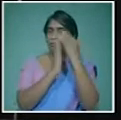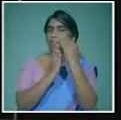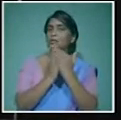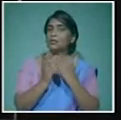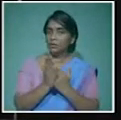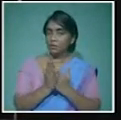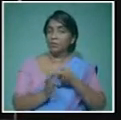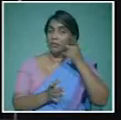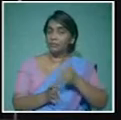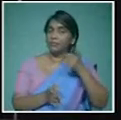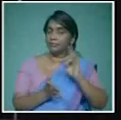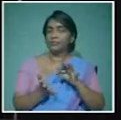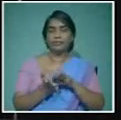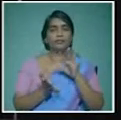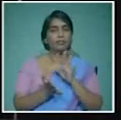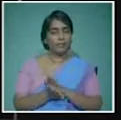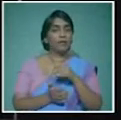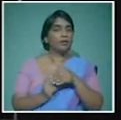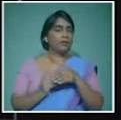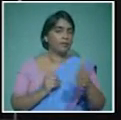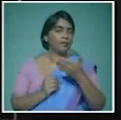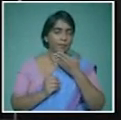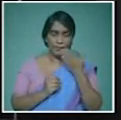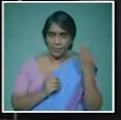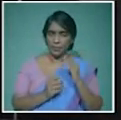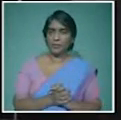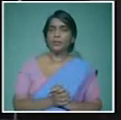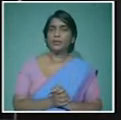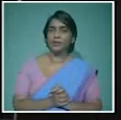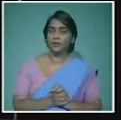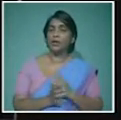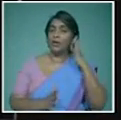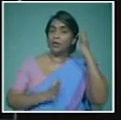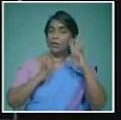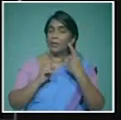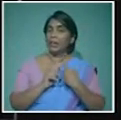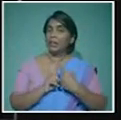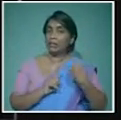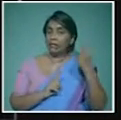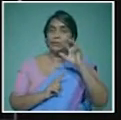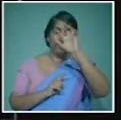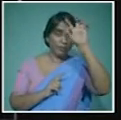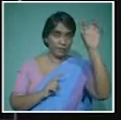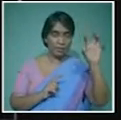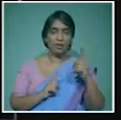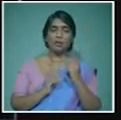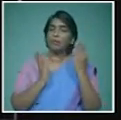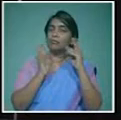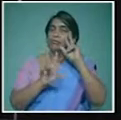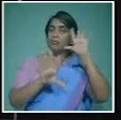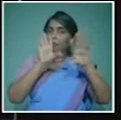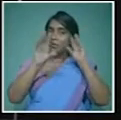පිළිබඳව නිර්දේශ ලබා දීමට මේ මගින් හැකියාව ලැබෙනවා. ලෝකයේ දියුණු රටවල් අධ්‍යයනය